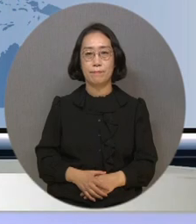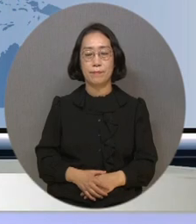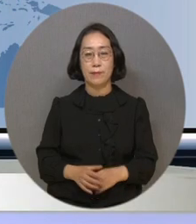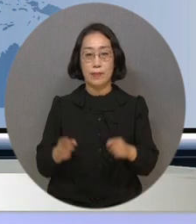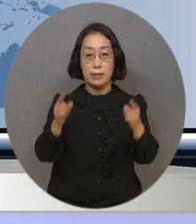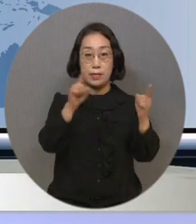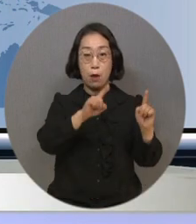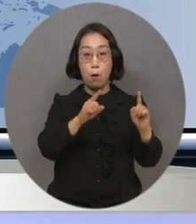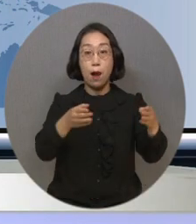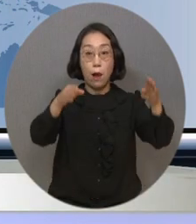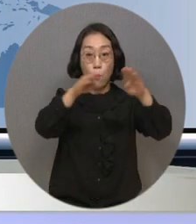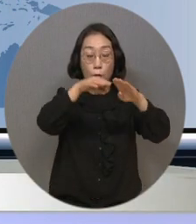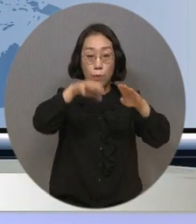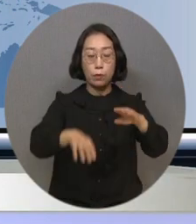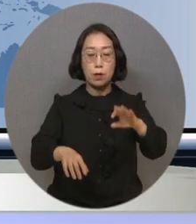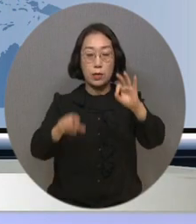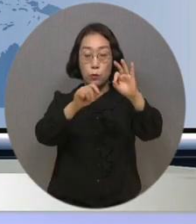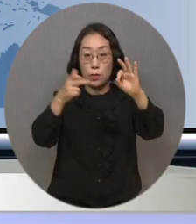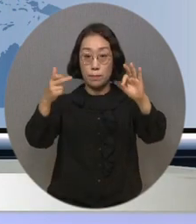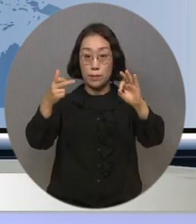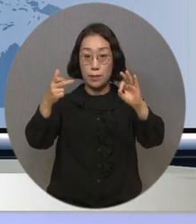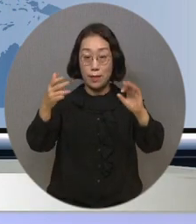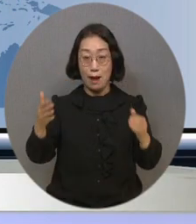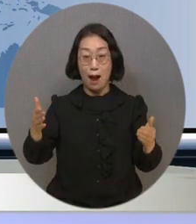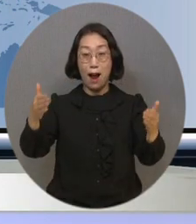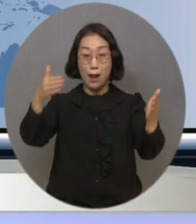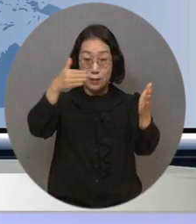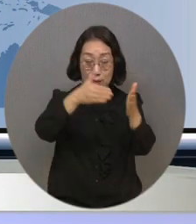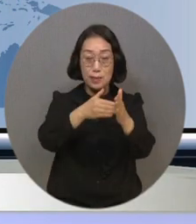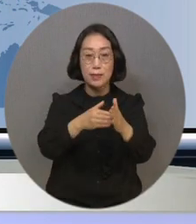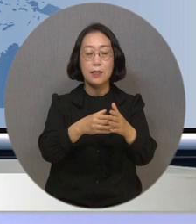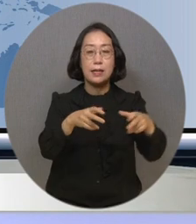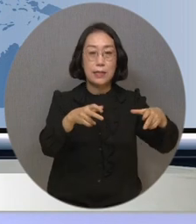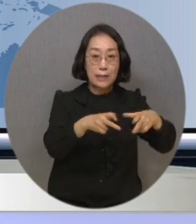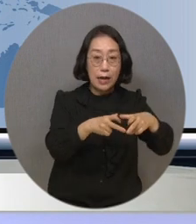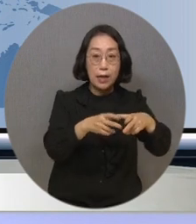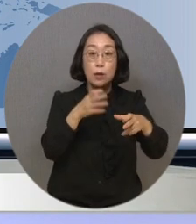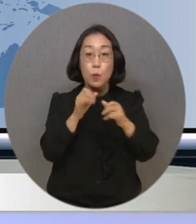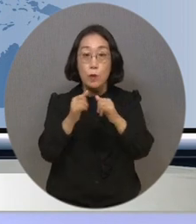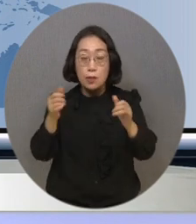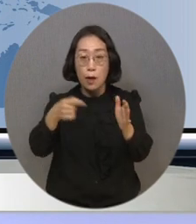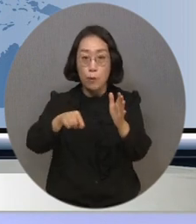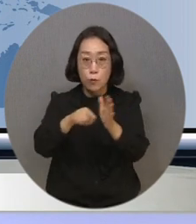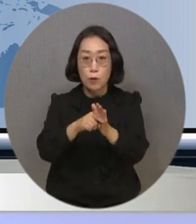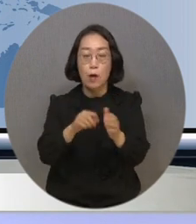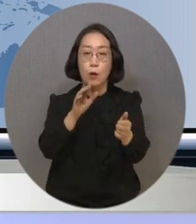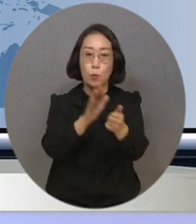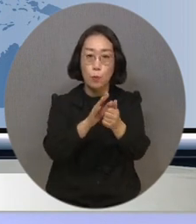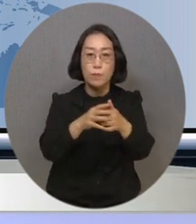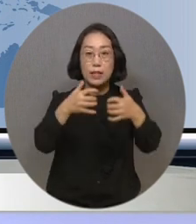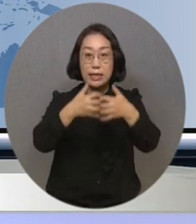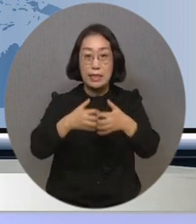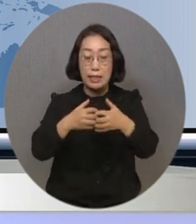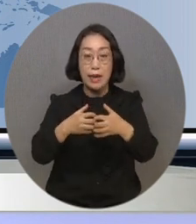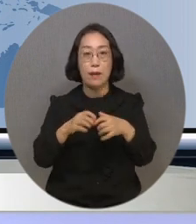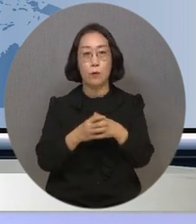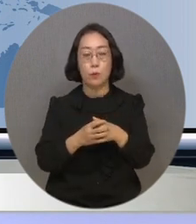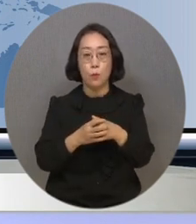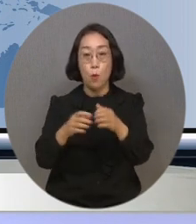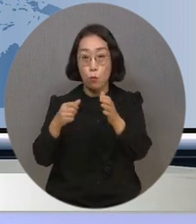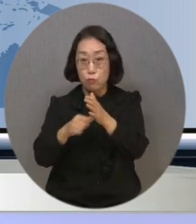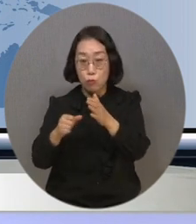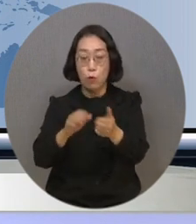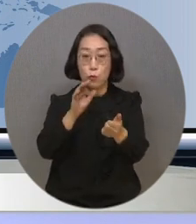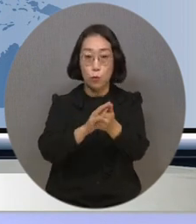국립제 어원이 오는 17일까지 장애인과 노인을 위한 보조 기기 아이디어 개발 활용사례 공모전을